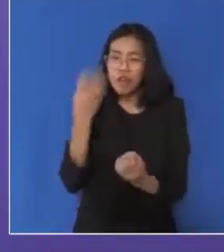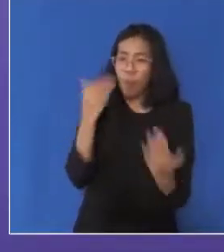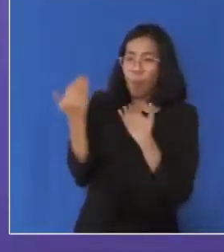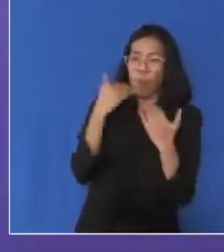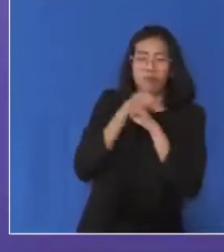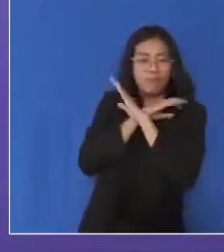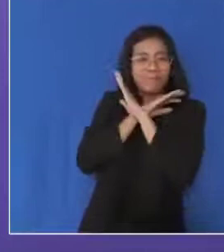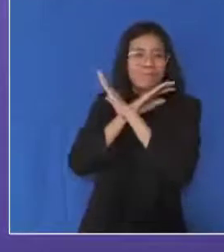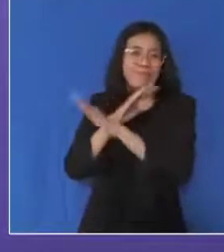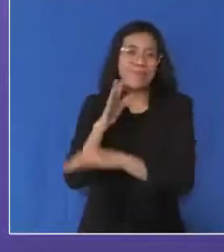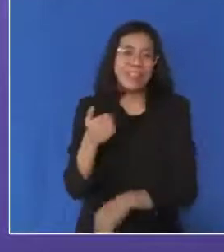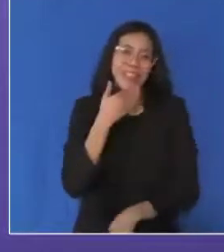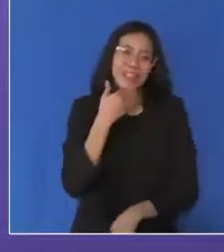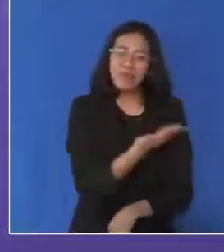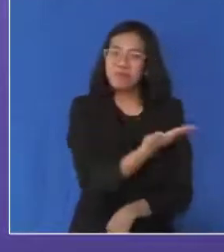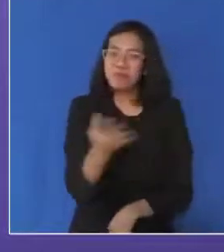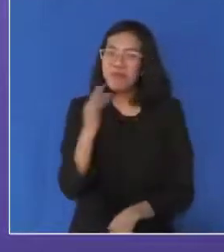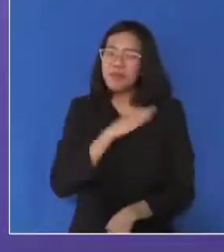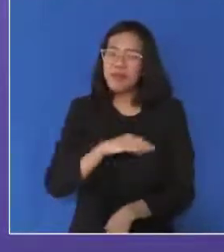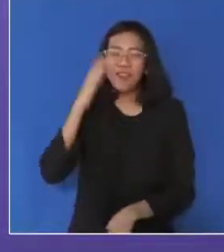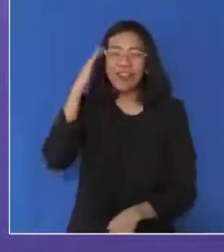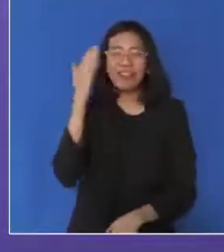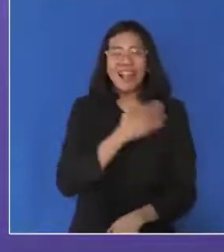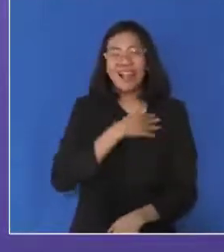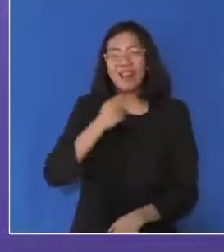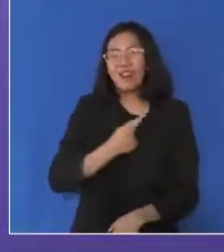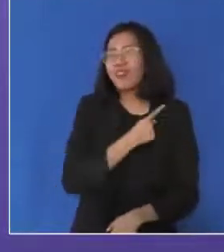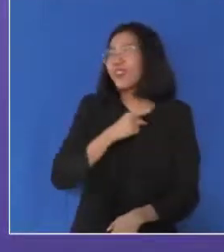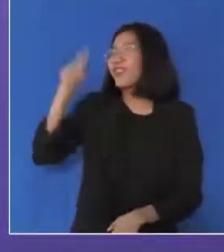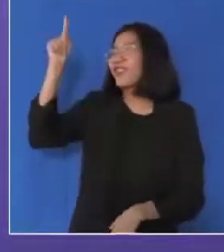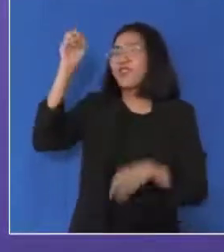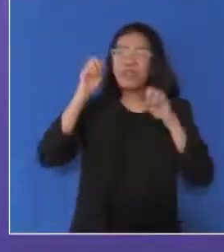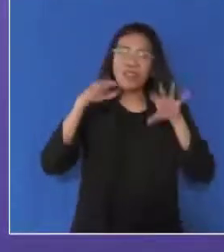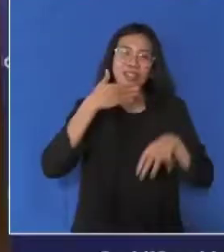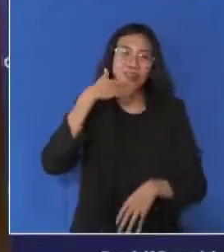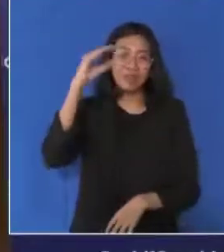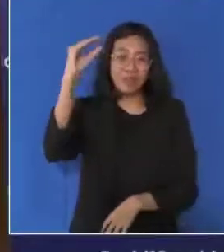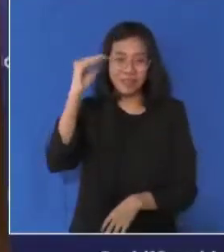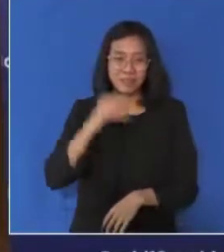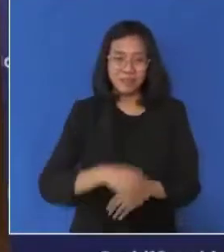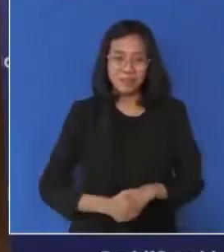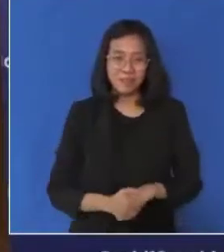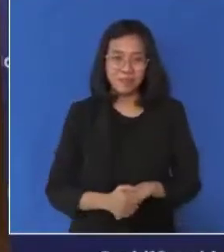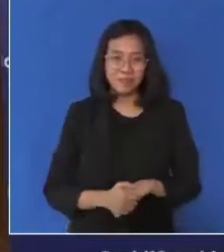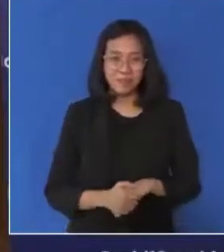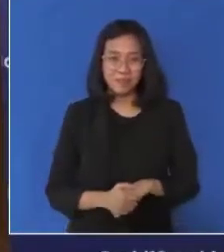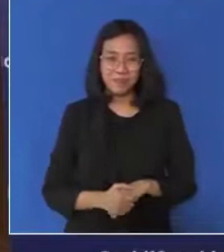persebarannya Terima kasih semoga bermanfaat Wassalamualaikum warahmatullah wabarakatuh Selamat pagi